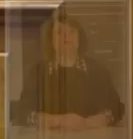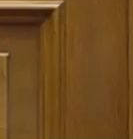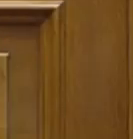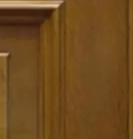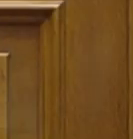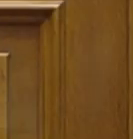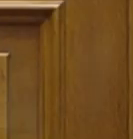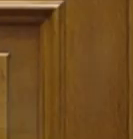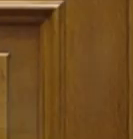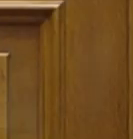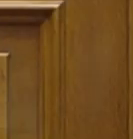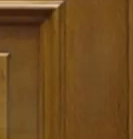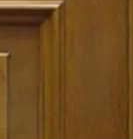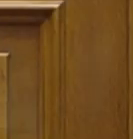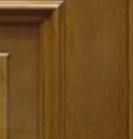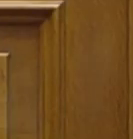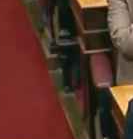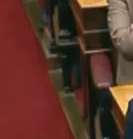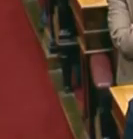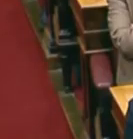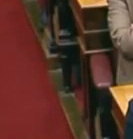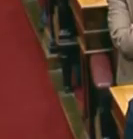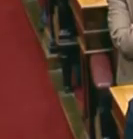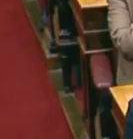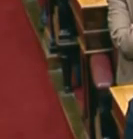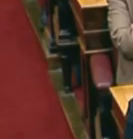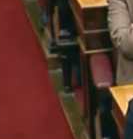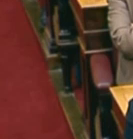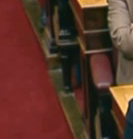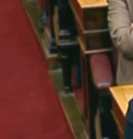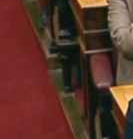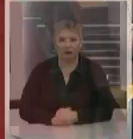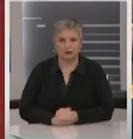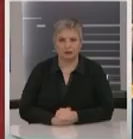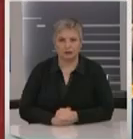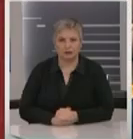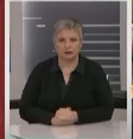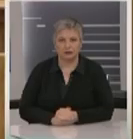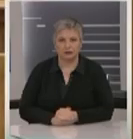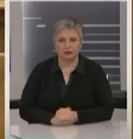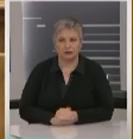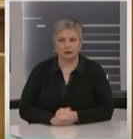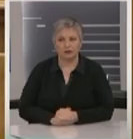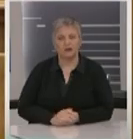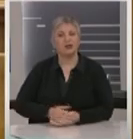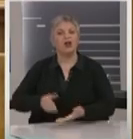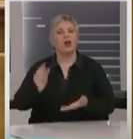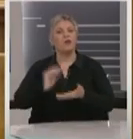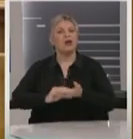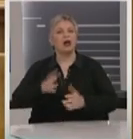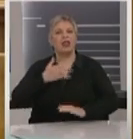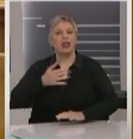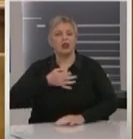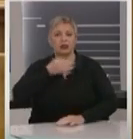Και βεβαίως να σας θυμίσω σε σχέση με την Κύπρο, κύριε Μητσοτάκη, ότι κάτι ξεχνάτε. Η Κύπρος εδέχθη